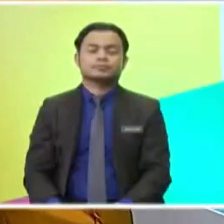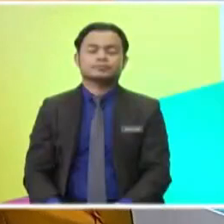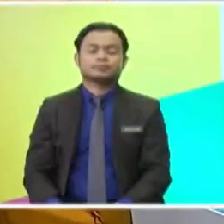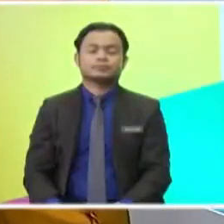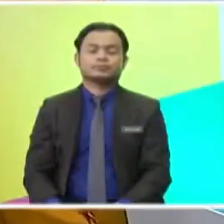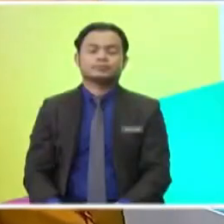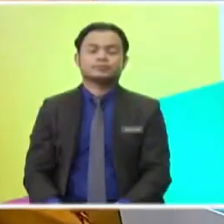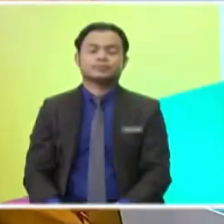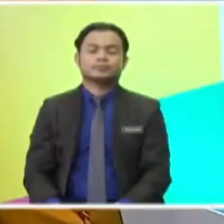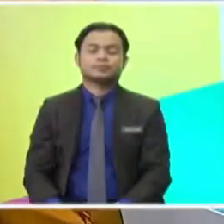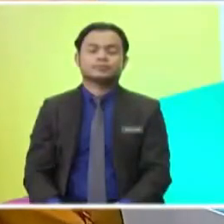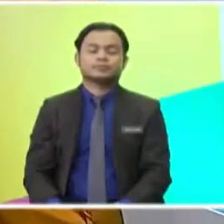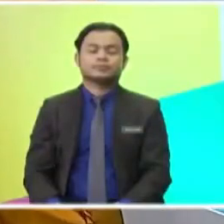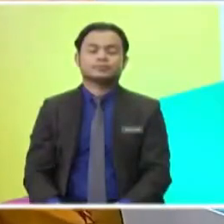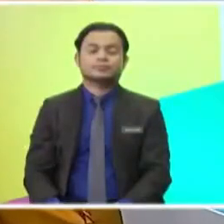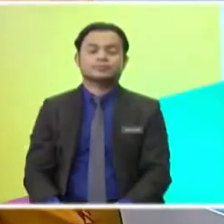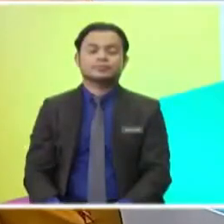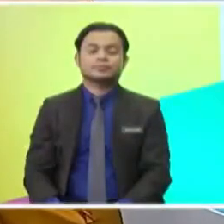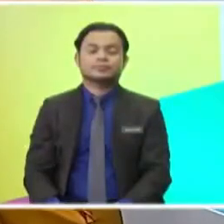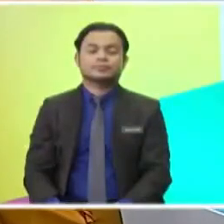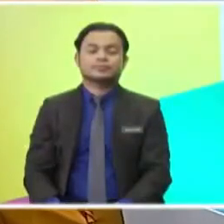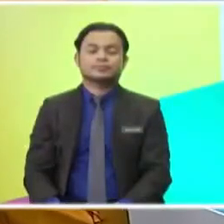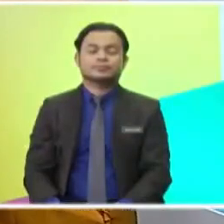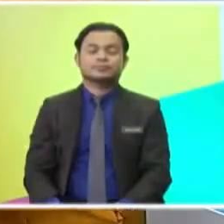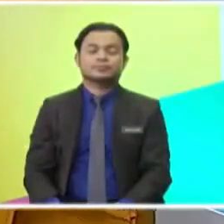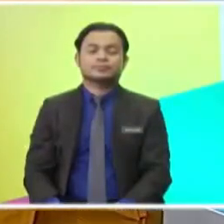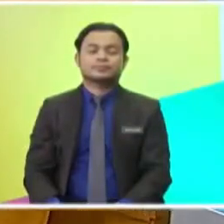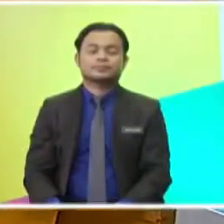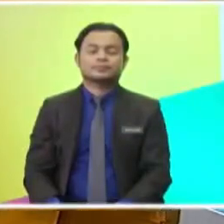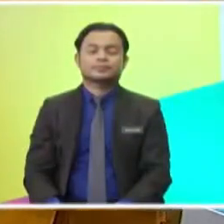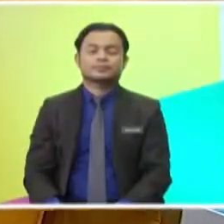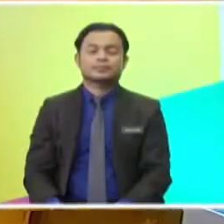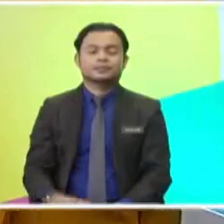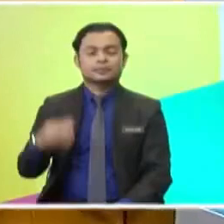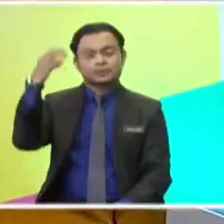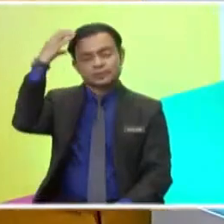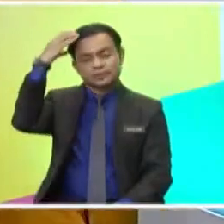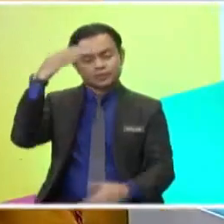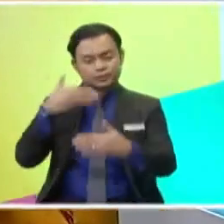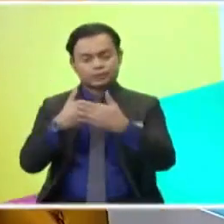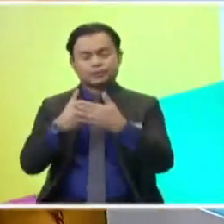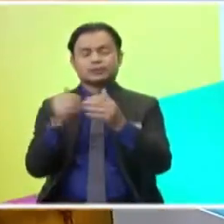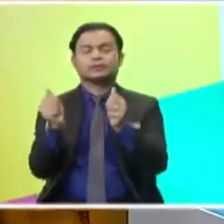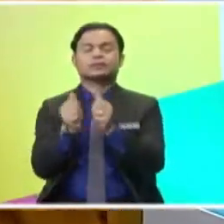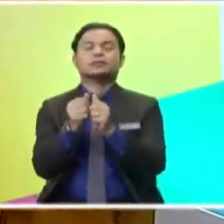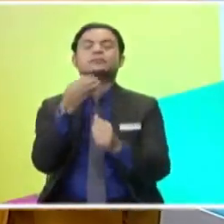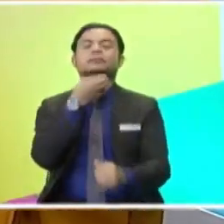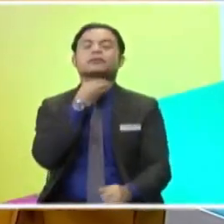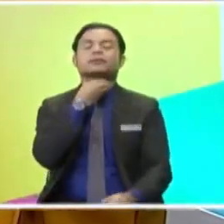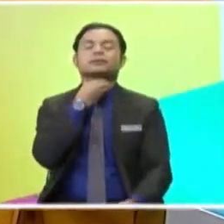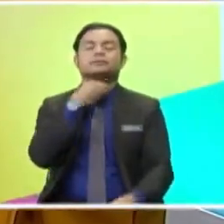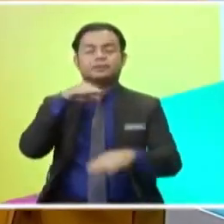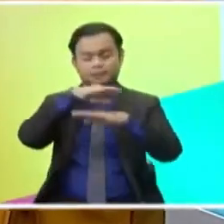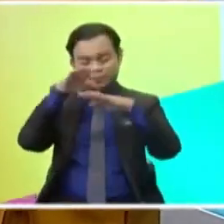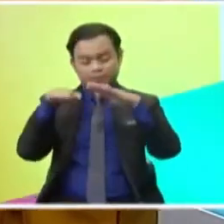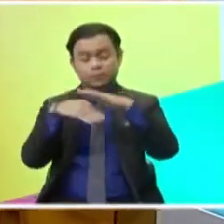Cikgu Liana, silakan. Dia suruh cikgu, okay. Selangor, inilah Selangor. Selangor terletak berhampiran dengan Perak. Okey, di bawah Perak adalah